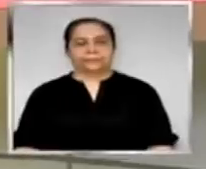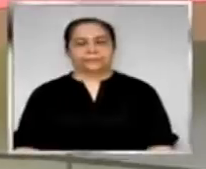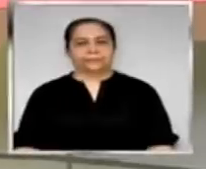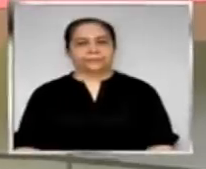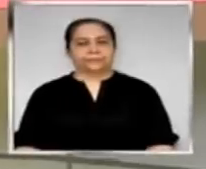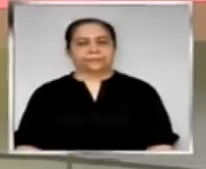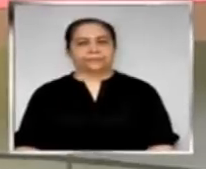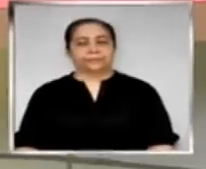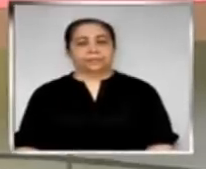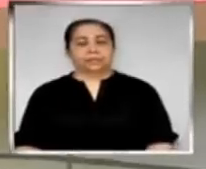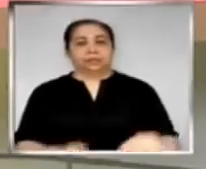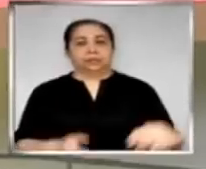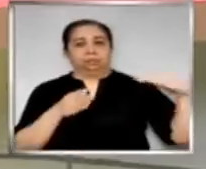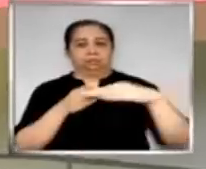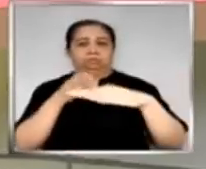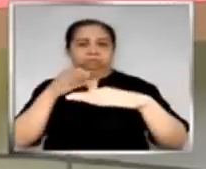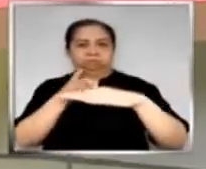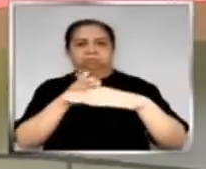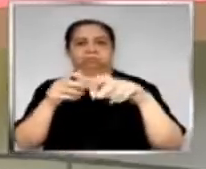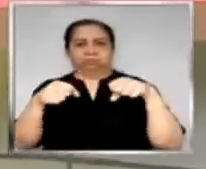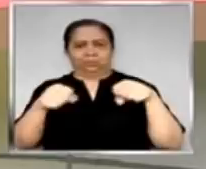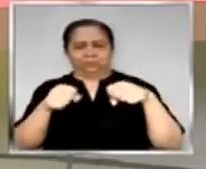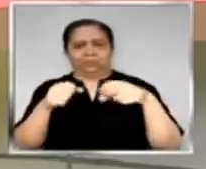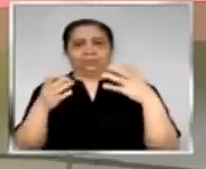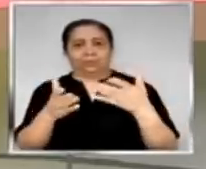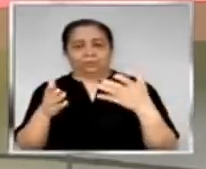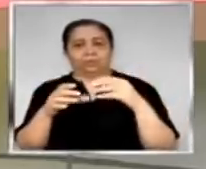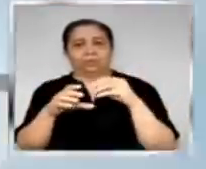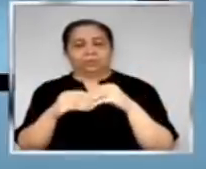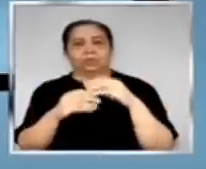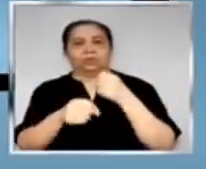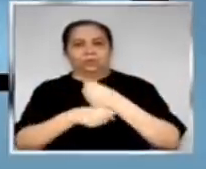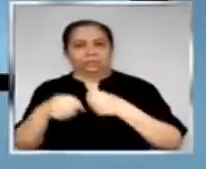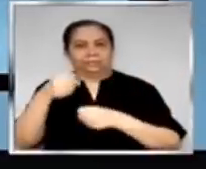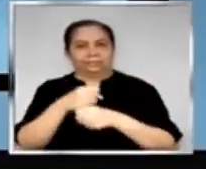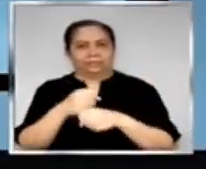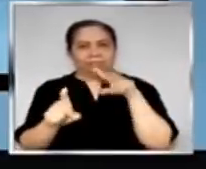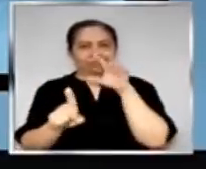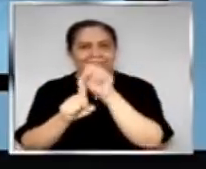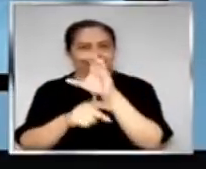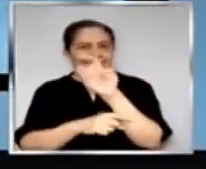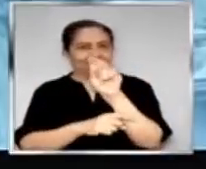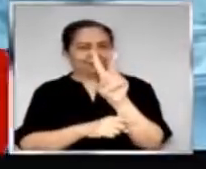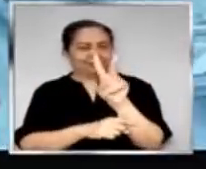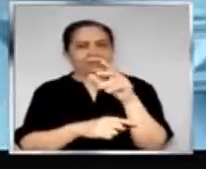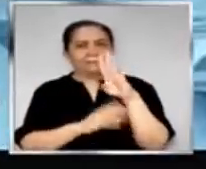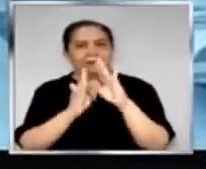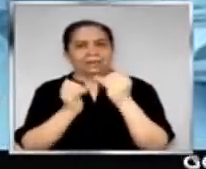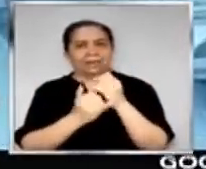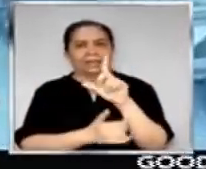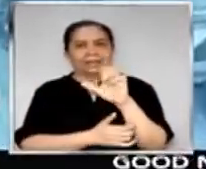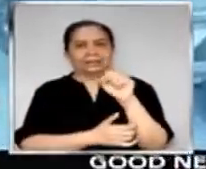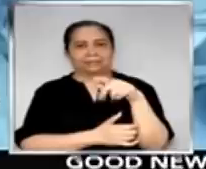Nahagip ng truck ang isang dumadaang motorsiklo sa Tulunan, Cotabato. Sa kuha ng CCTV sa Barangay La Esperanza, makikita ang